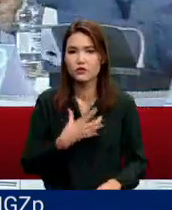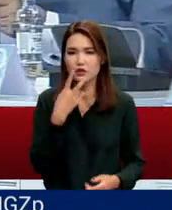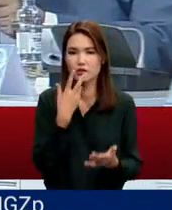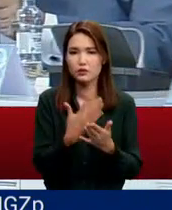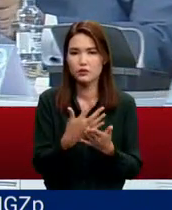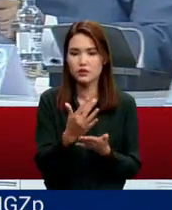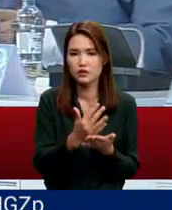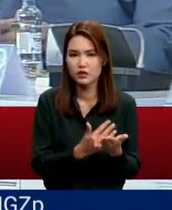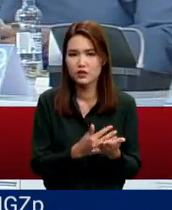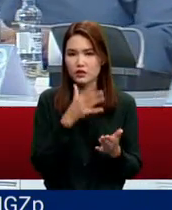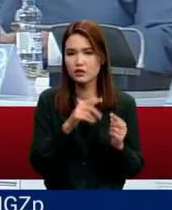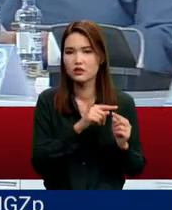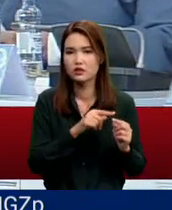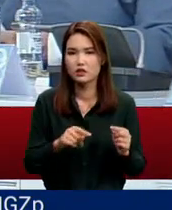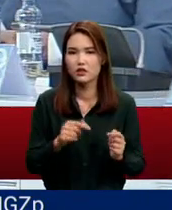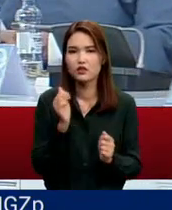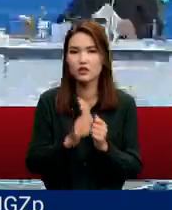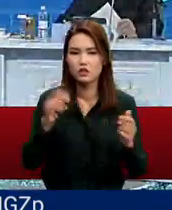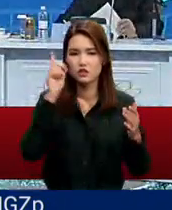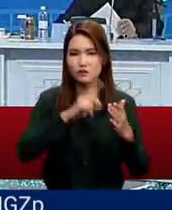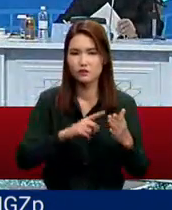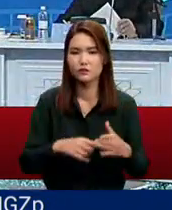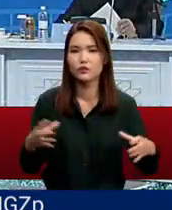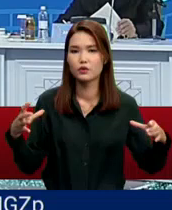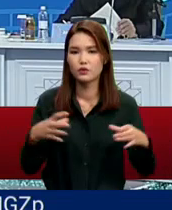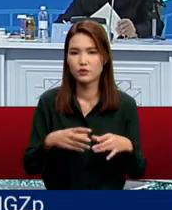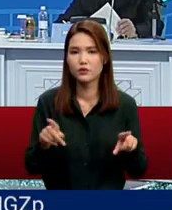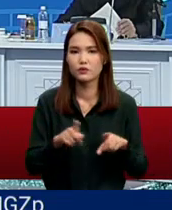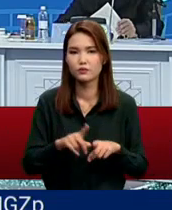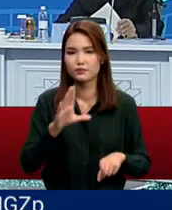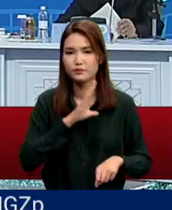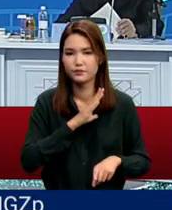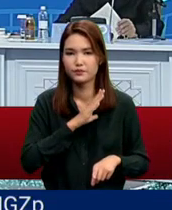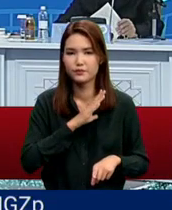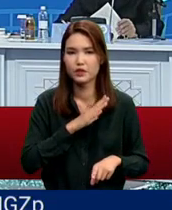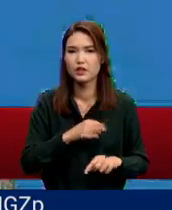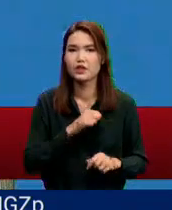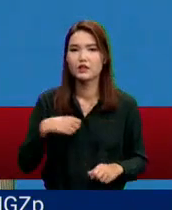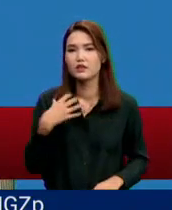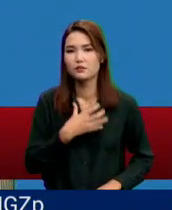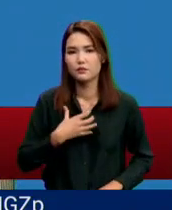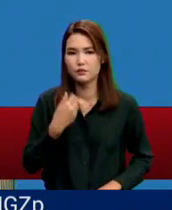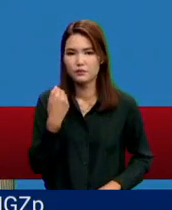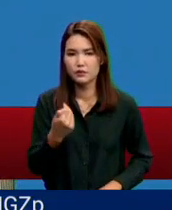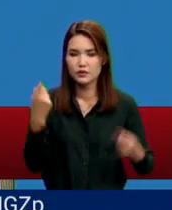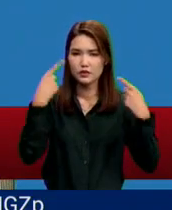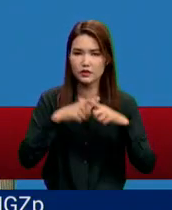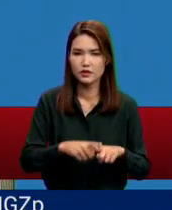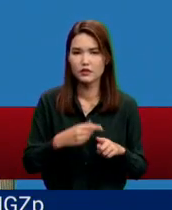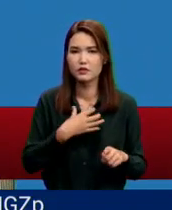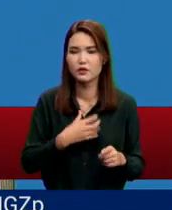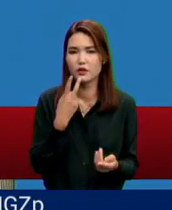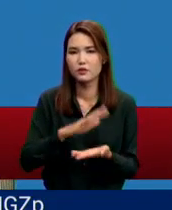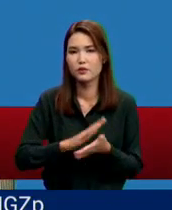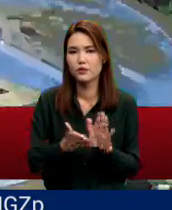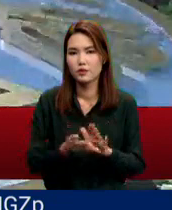Құжатта әйелдердің қоғамдағы рөлі мен құқықтарын тең дәрежеде қорғау керектігі де жазылған. Енді декларация бүкіл әлемдегі саяси